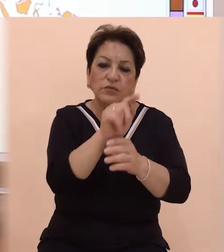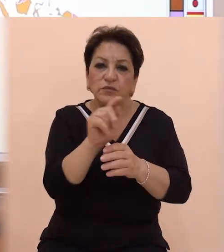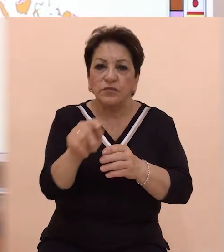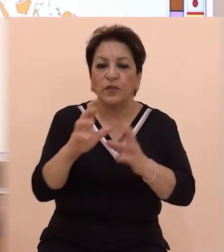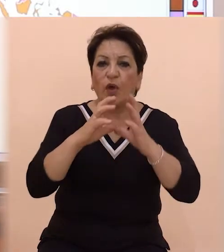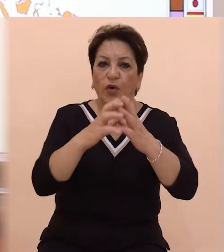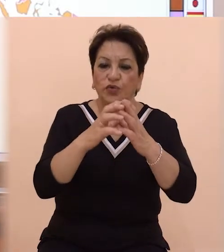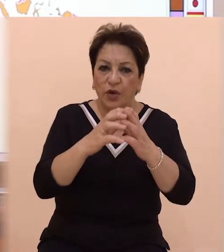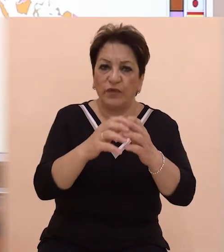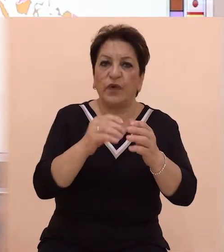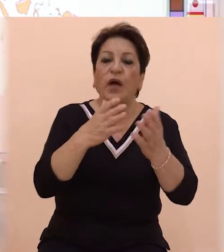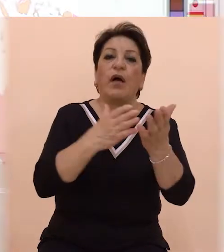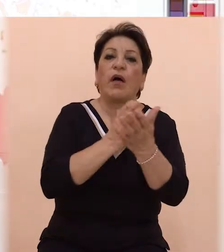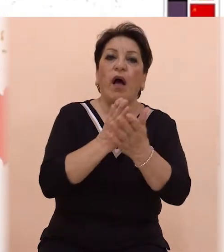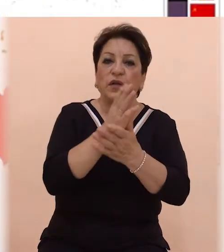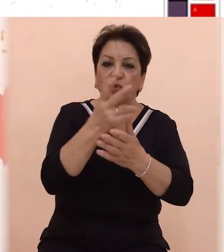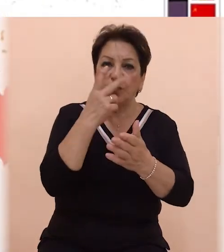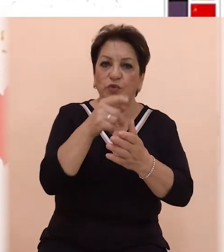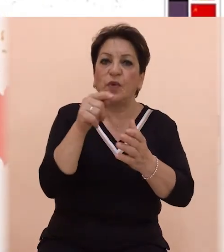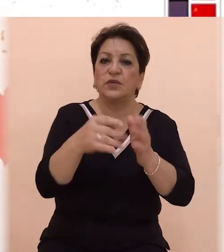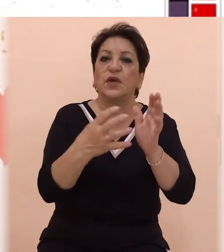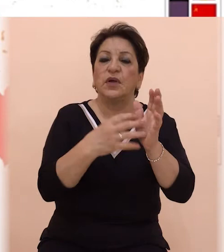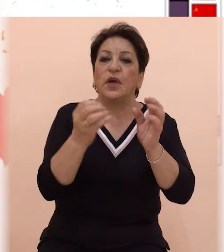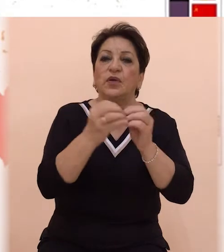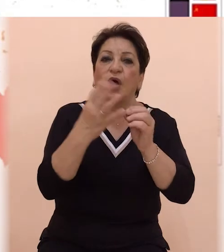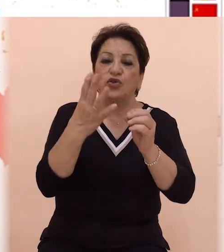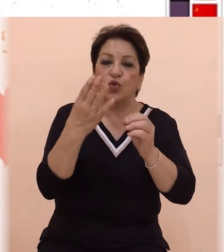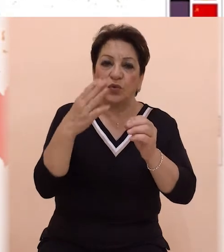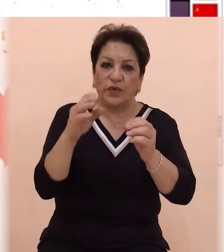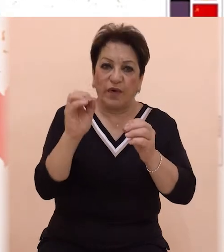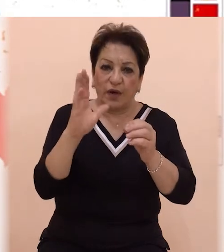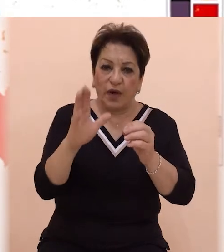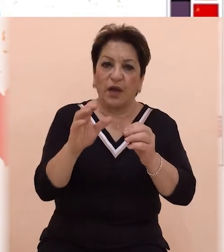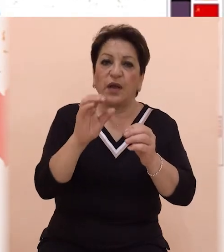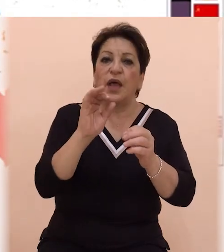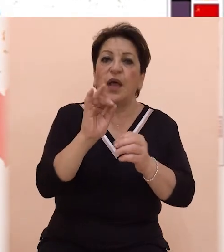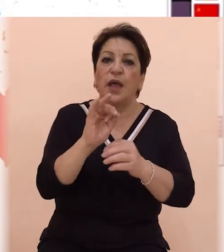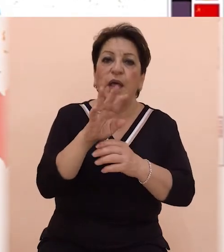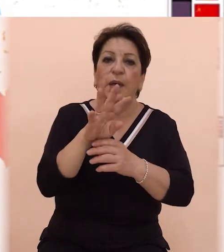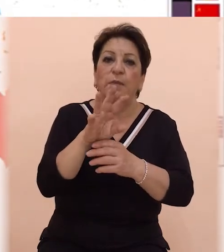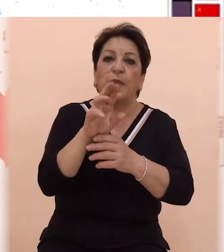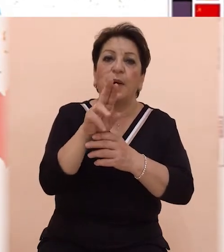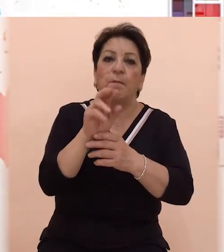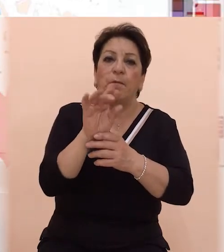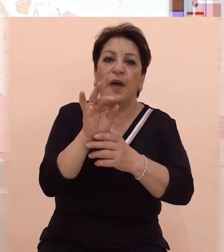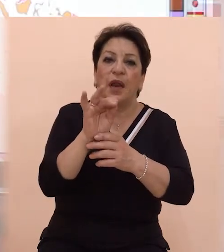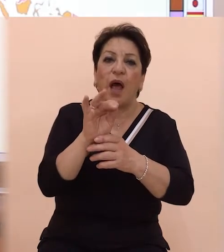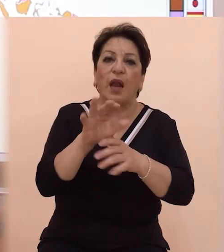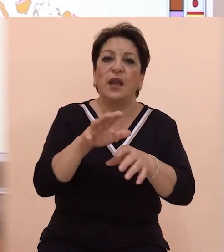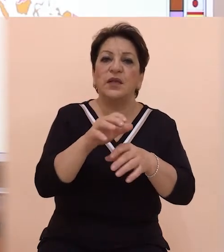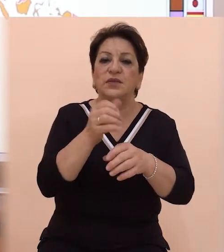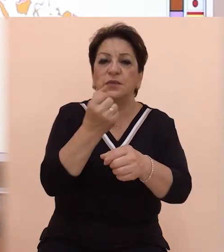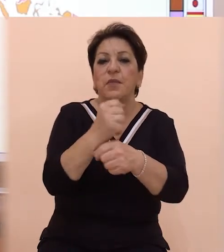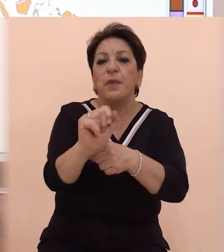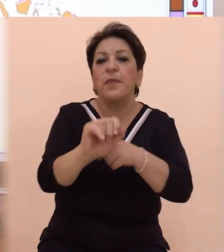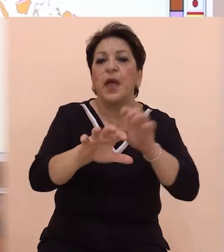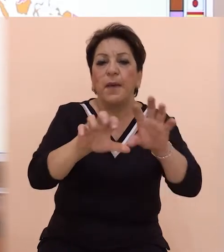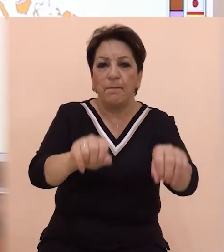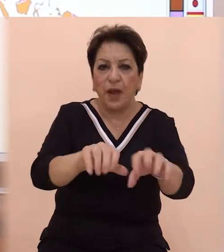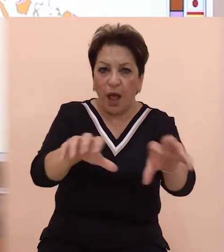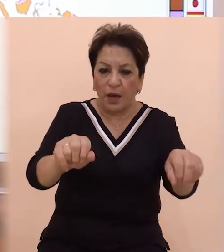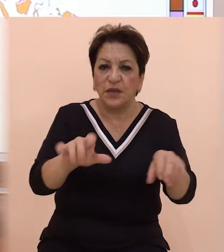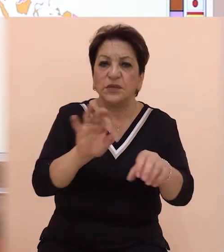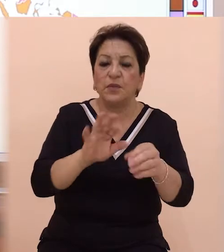Կարտեզում տեսնում եք հազարնարոտաշչոր թվականի դրությամբ իմպերիալիստական դրությունը եվրոպայում։